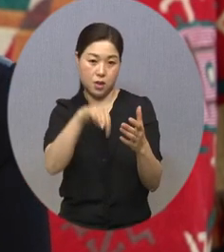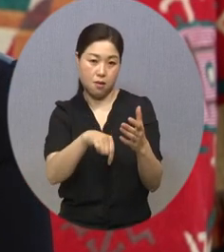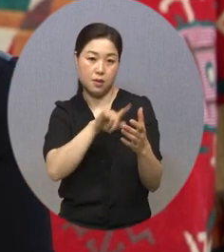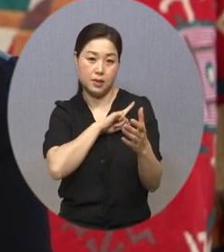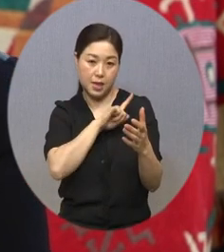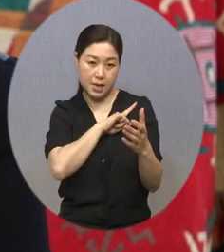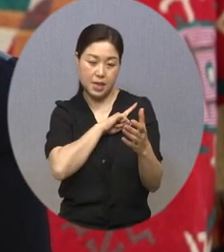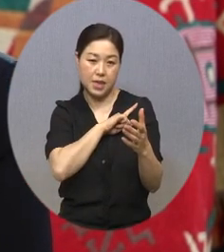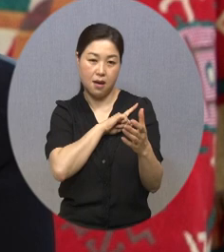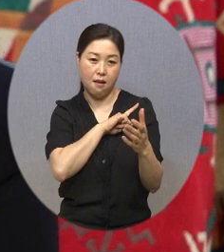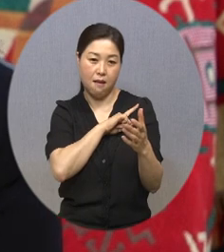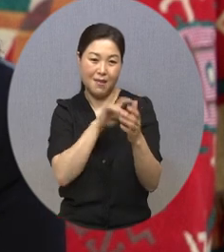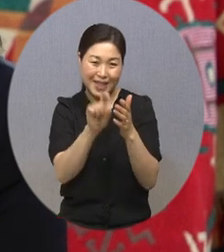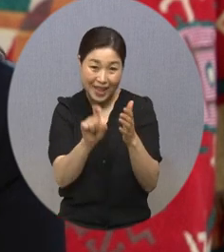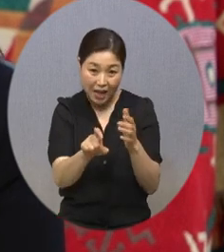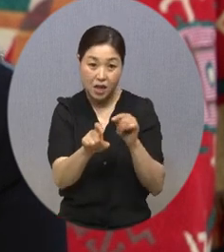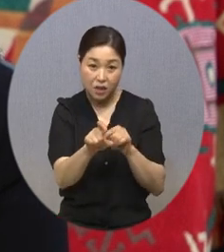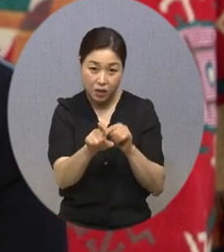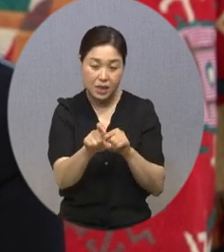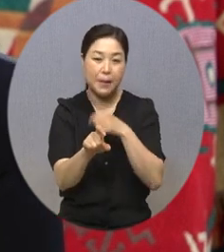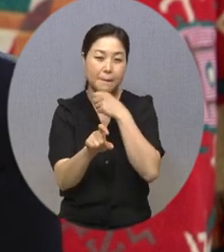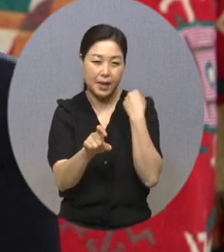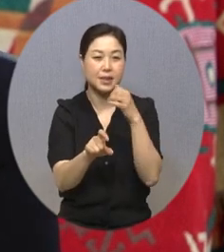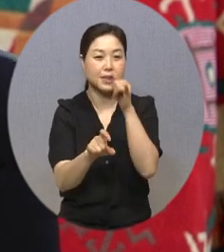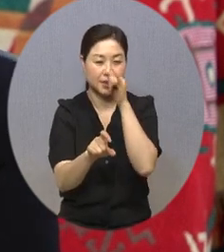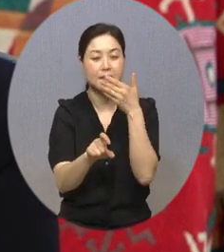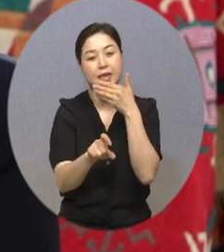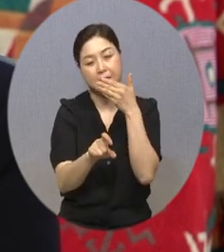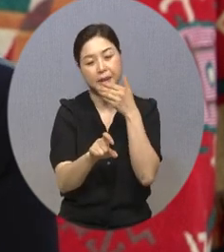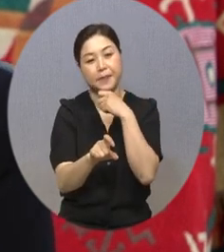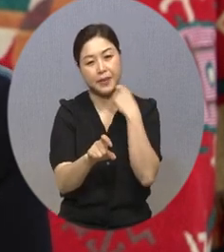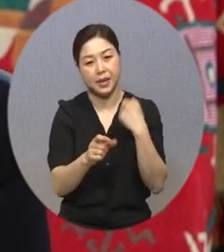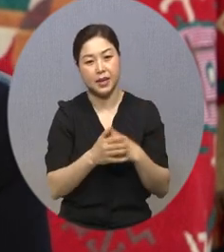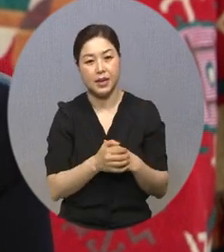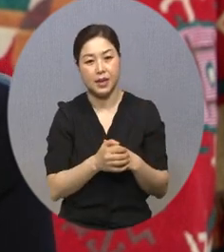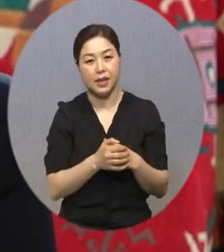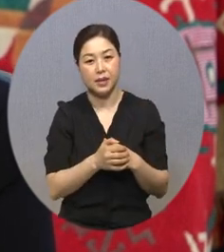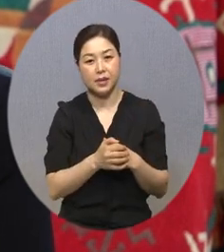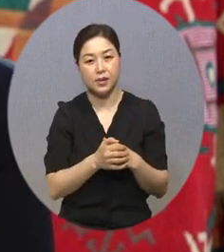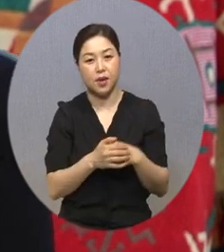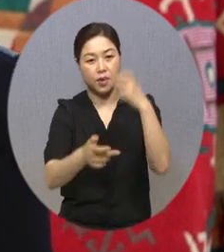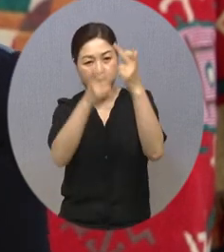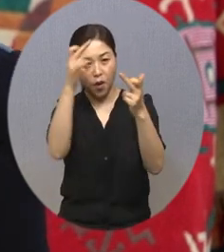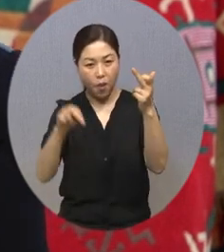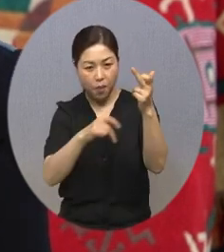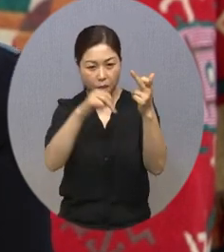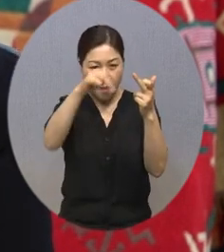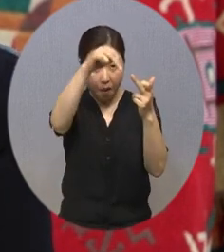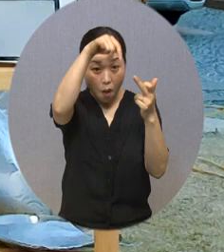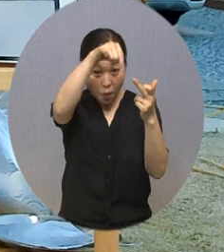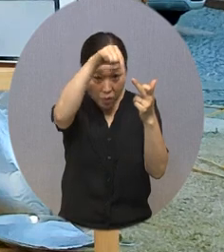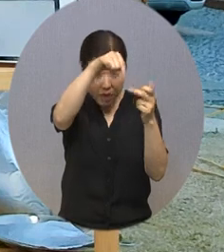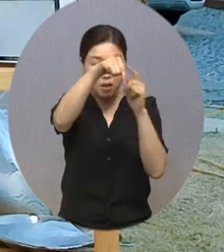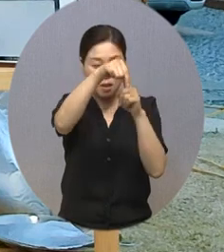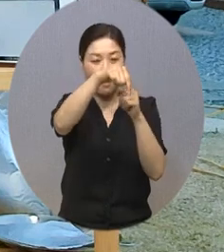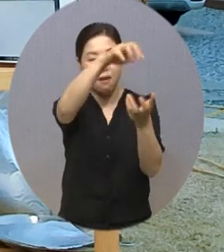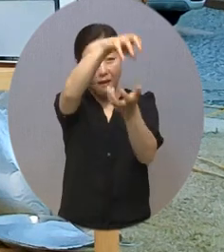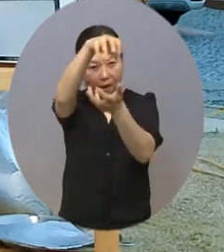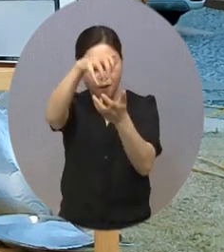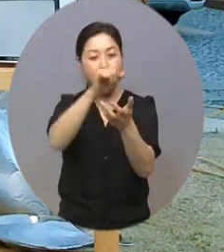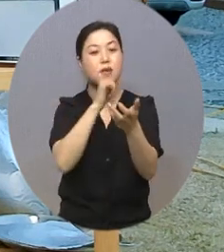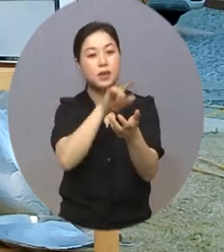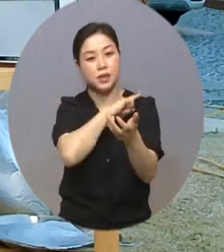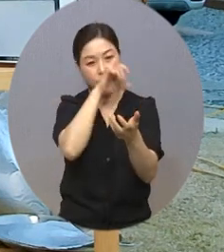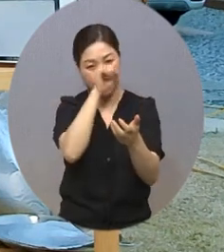밀도가 높을수록 만났어 좋아 그래서 높은 지대에서 제외한 코 미술 1 맛이 좋아요 그 다음에 또